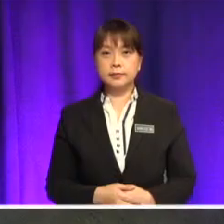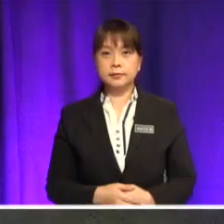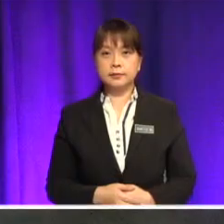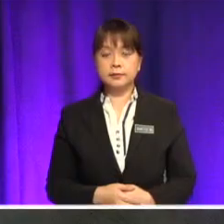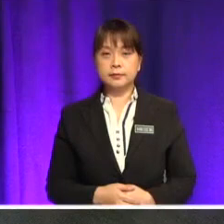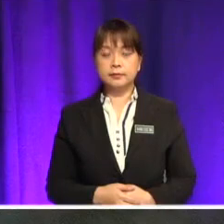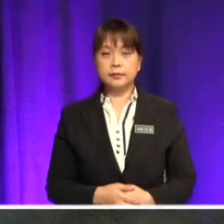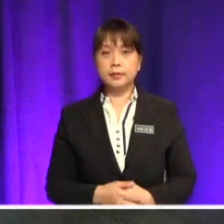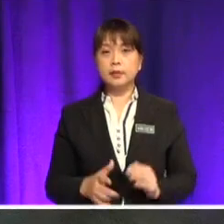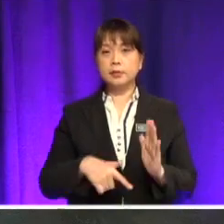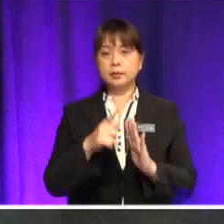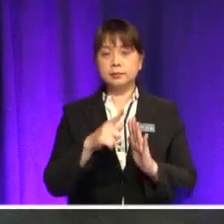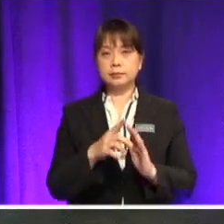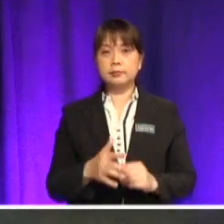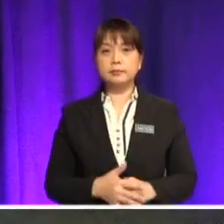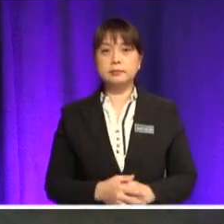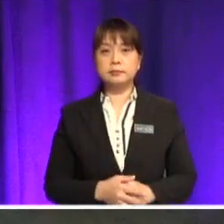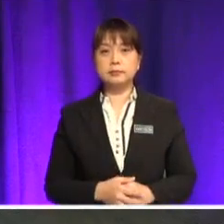lebih besar